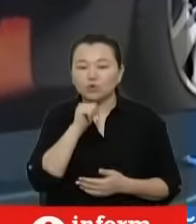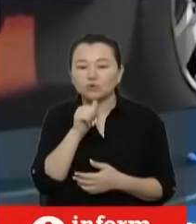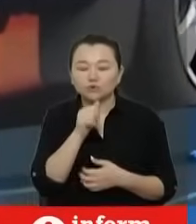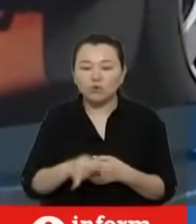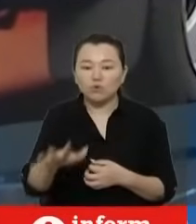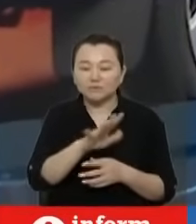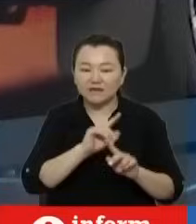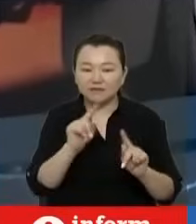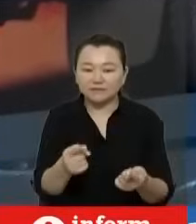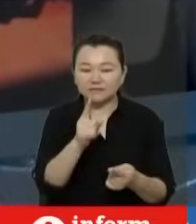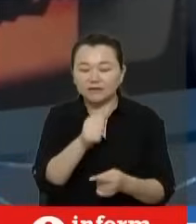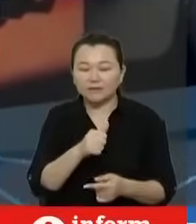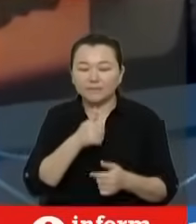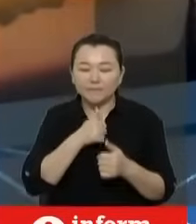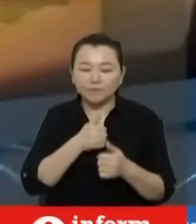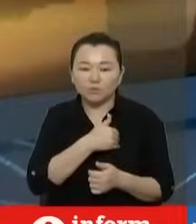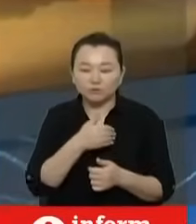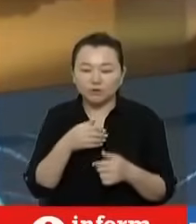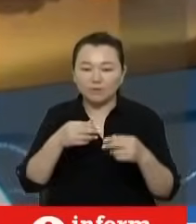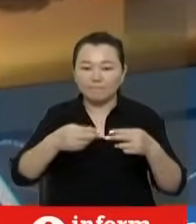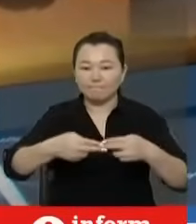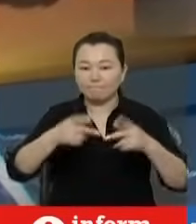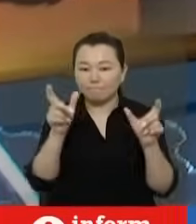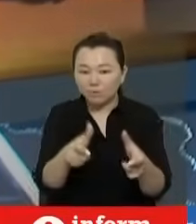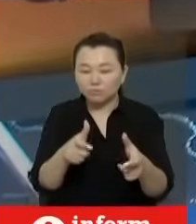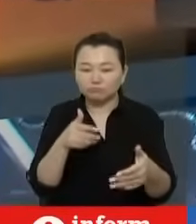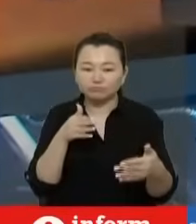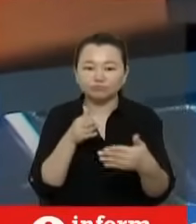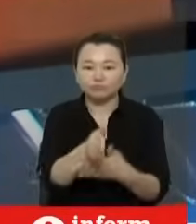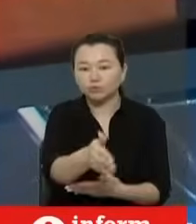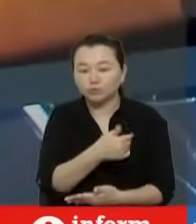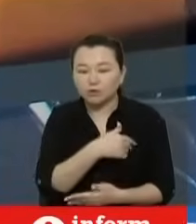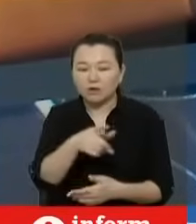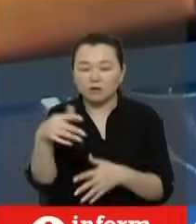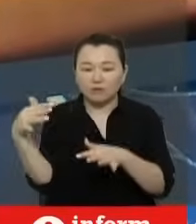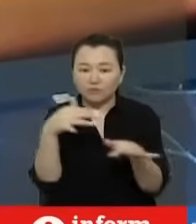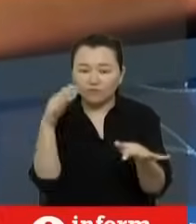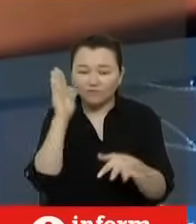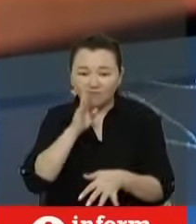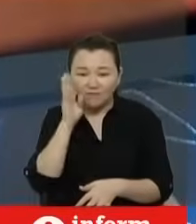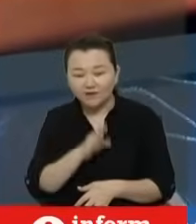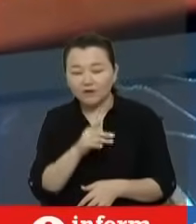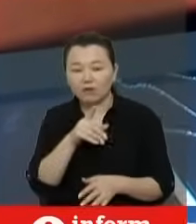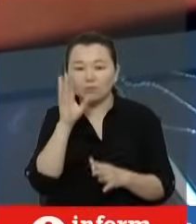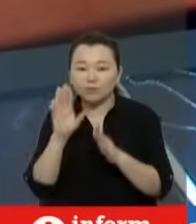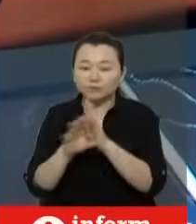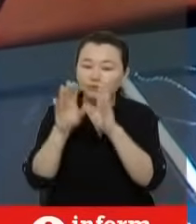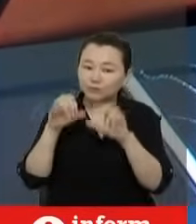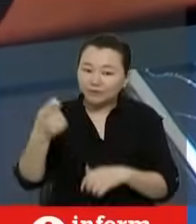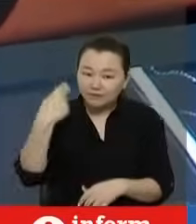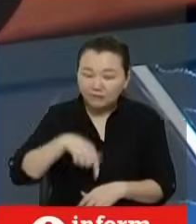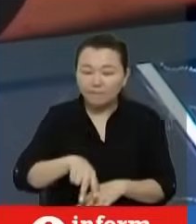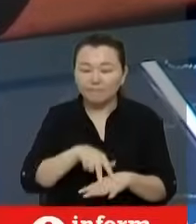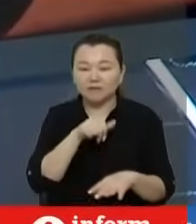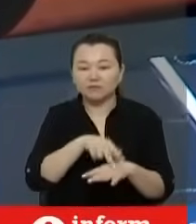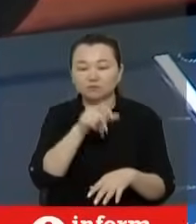области арестовали за попытку протаранить блокпост. Дорогу перекрыли из-за перелива талых вод, но подчиниться законным требованиям